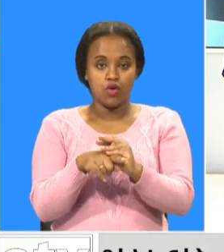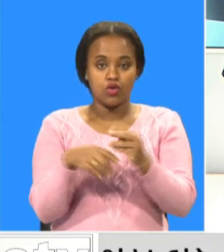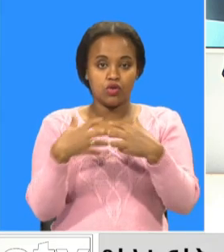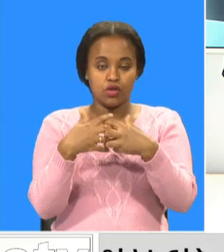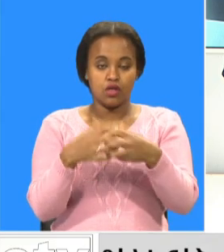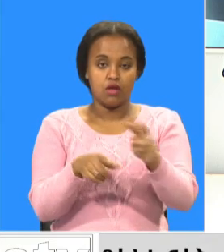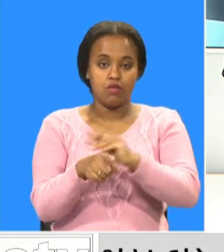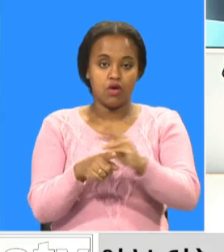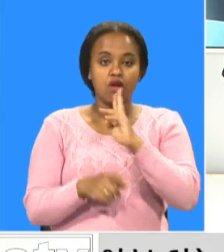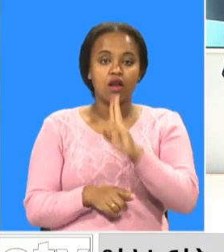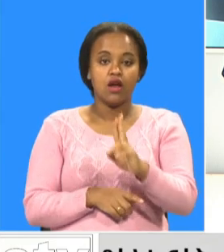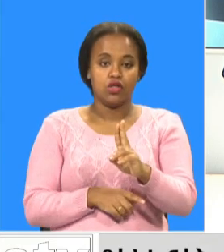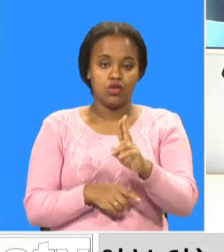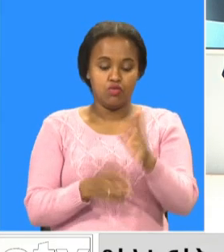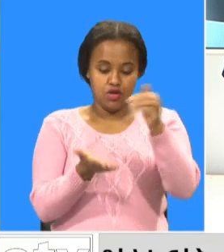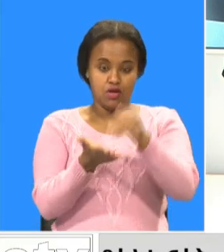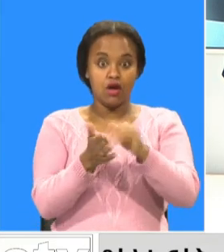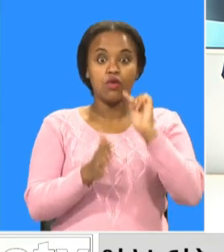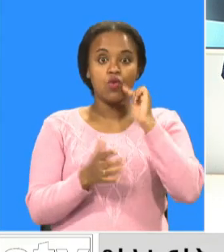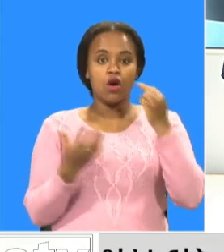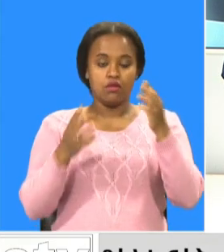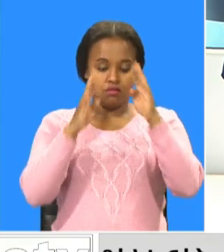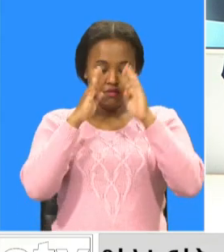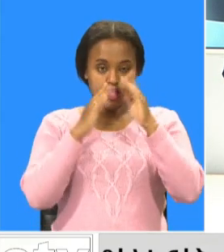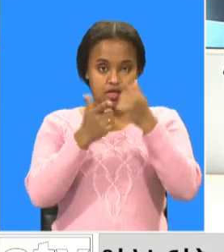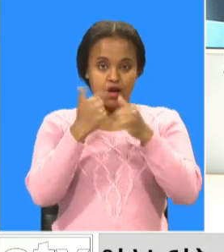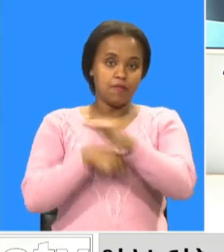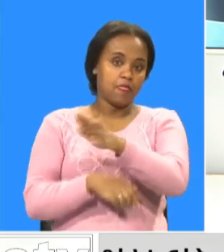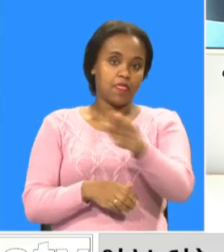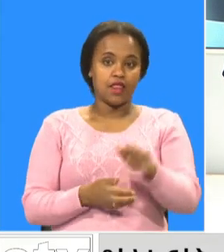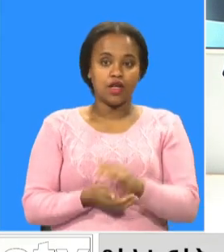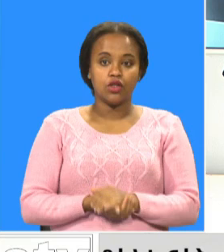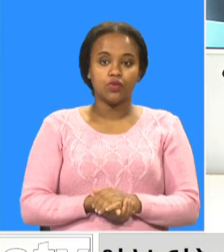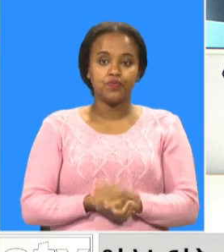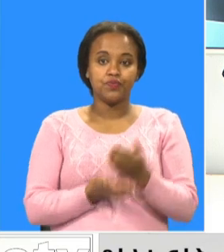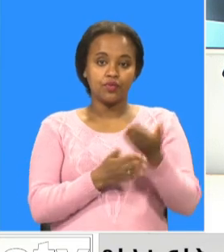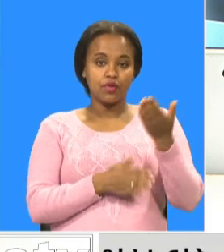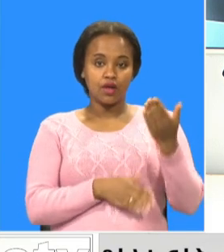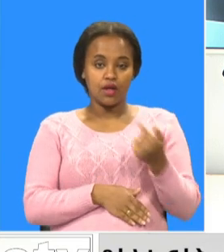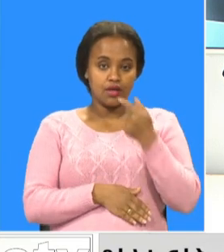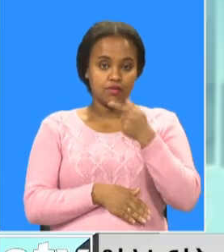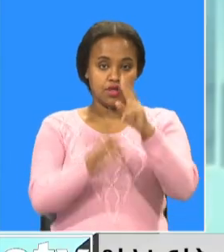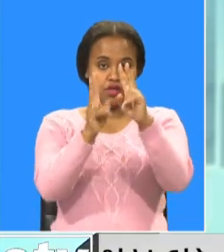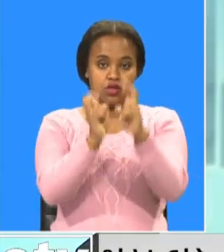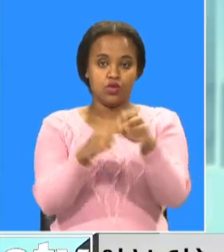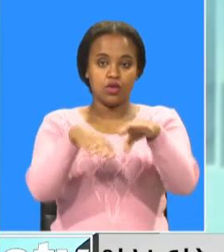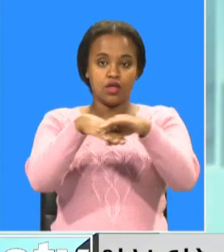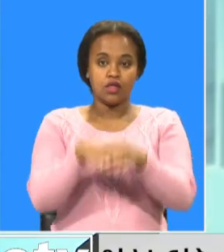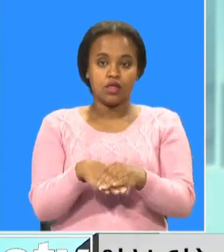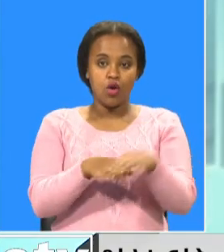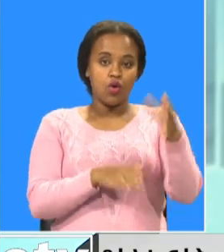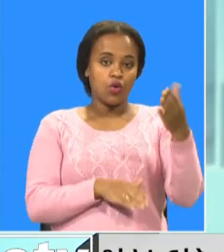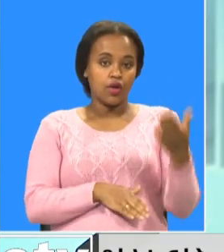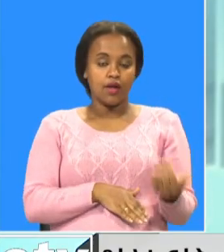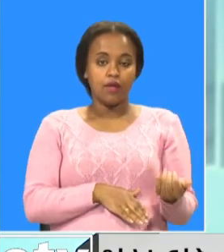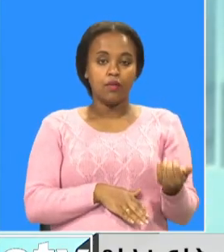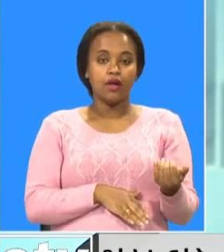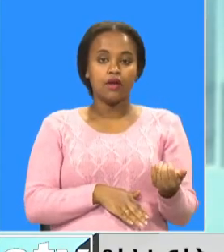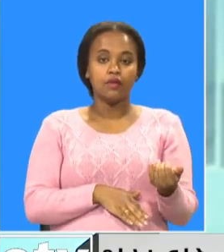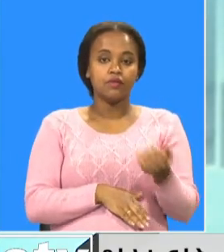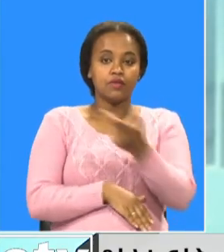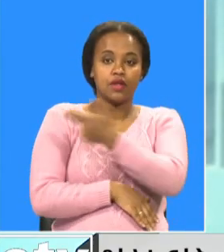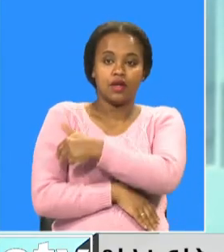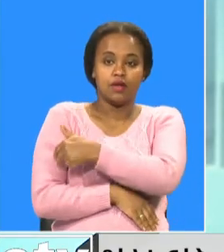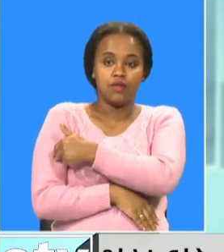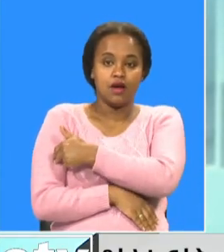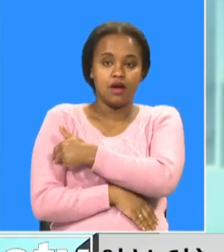ሁላችሁም በድጋሚ እንኳን በሰላም መጣችሁ። እንግዲህ ቀደም ሲል ርዕሱን እያስተዋወቅኩኝ ነበረ።